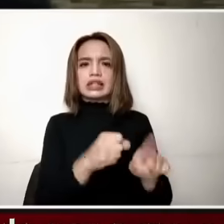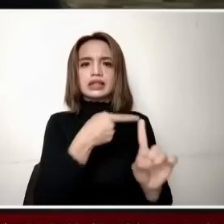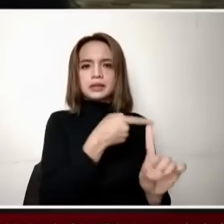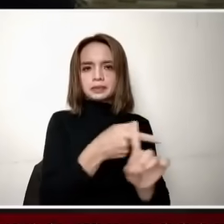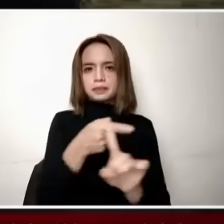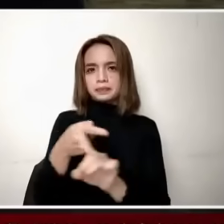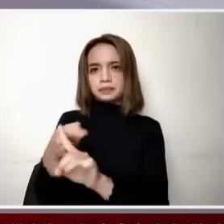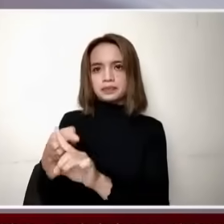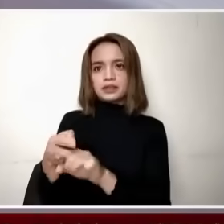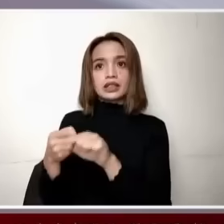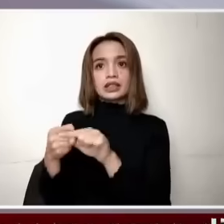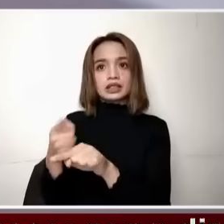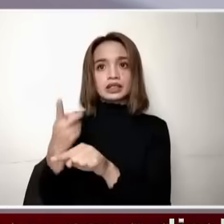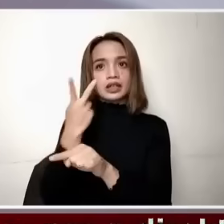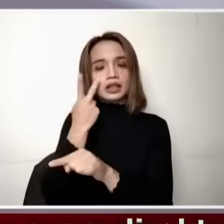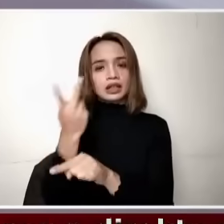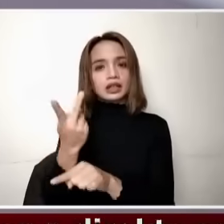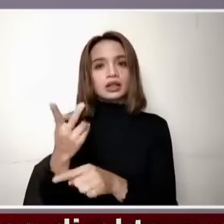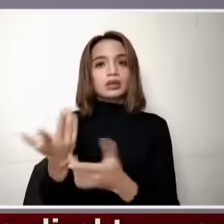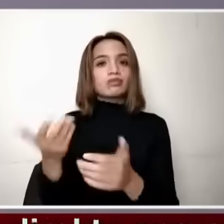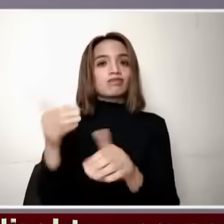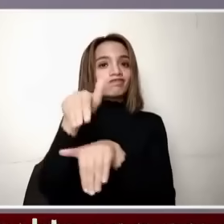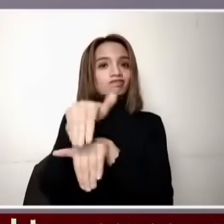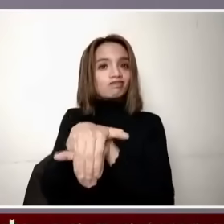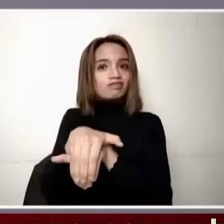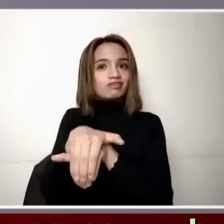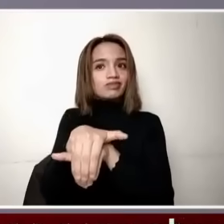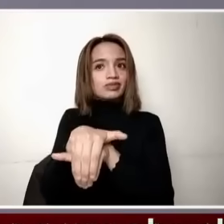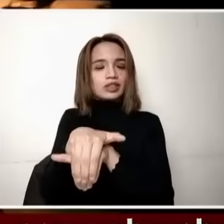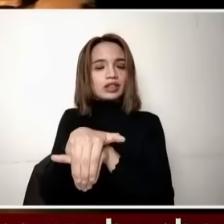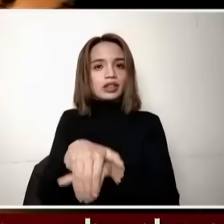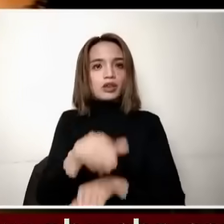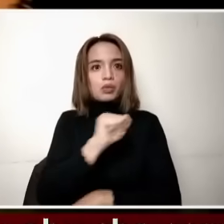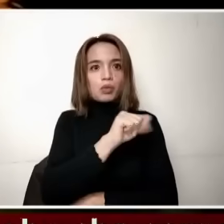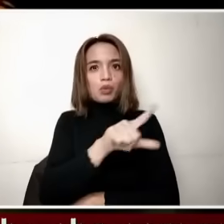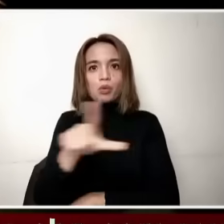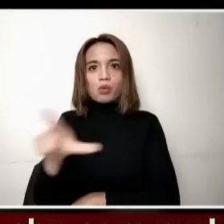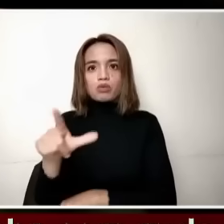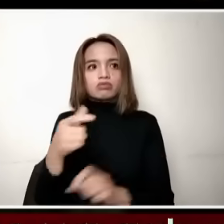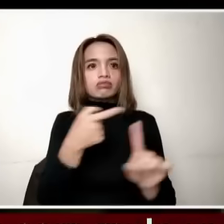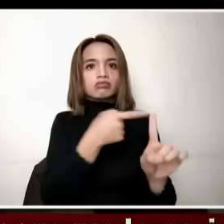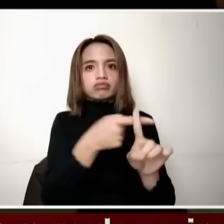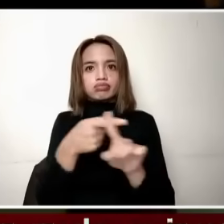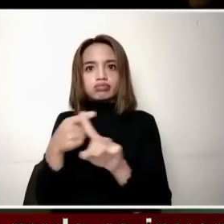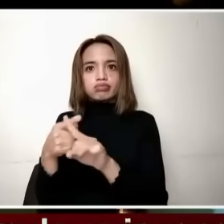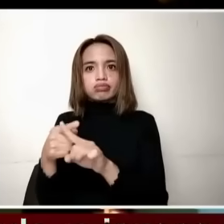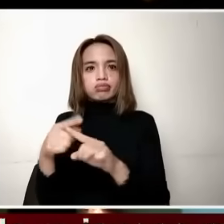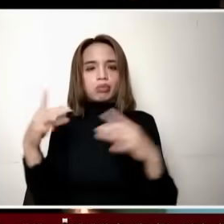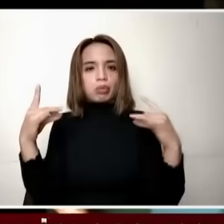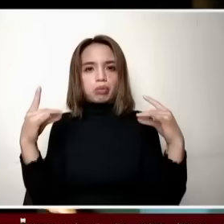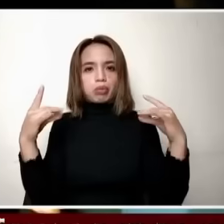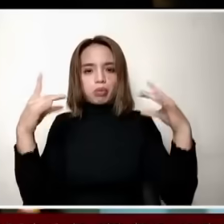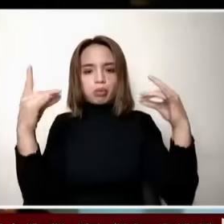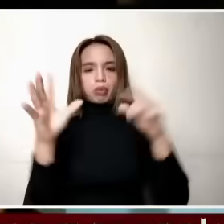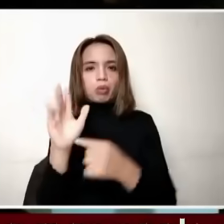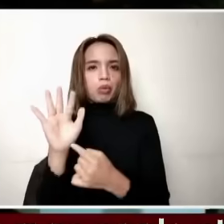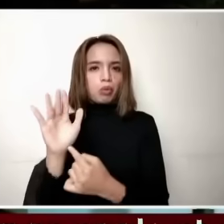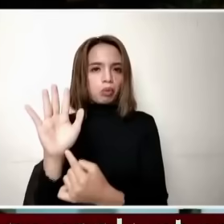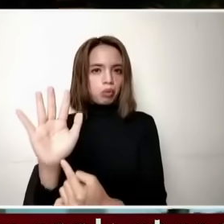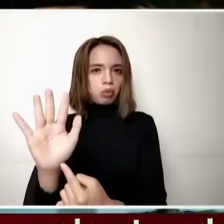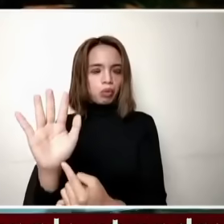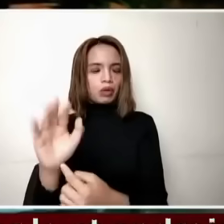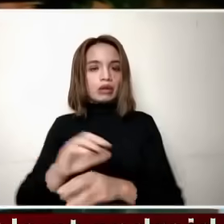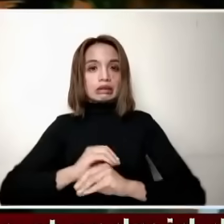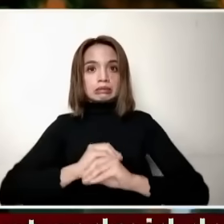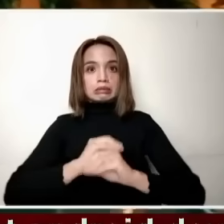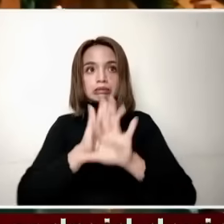Public Cemetery sa Oriental Mindoro, nagliwanag ang buong sementeryo ng sindihan ng mahigit 2,000 kandila na mga empleyado ng